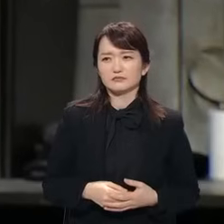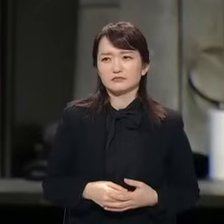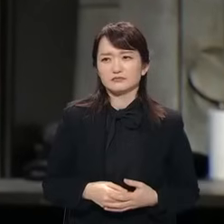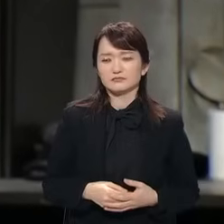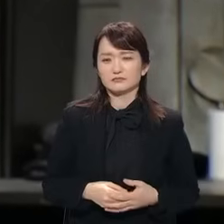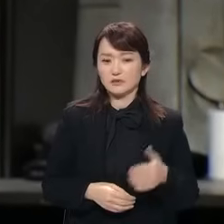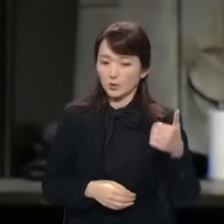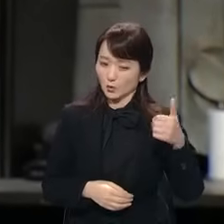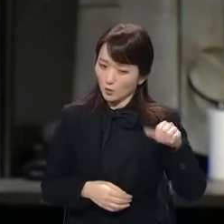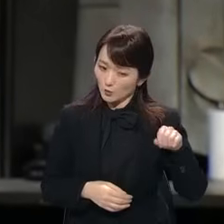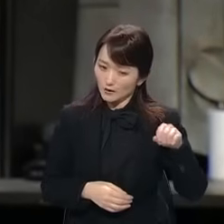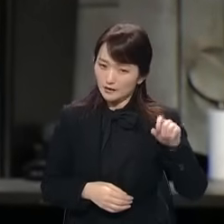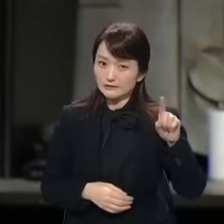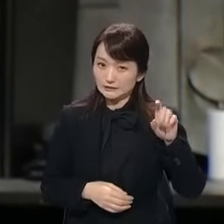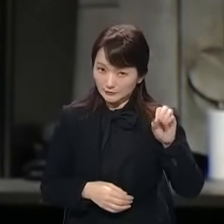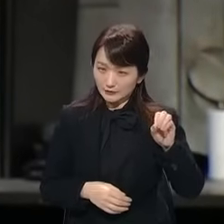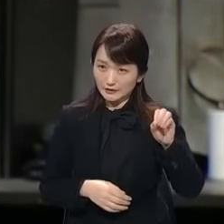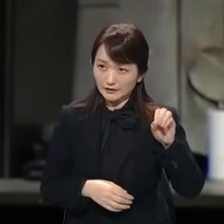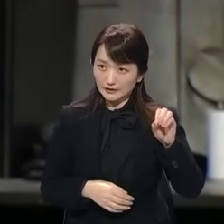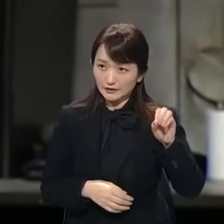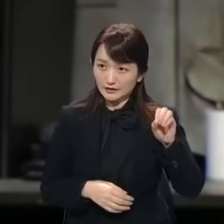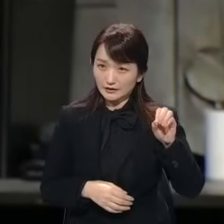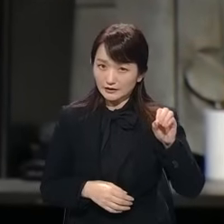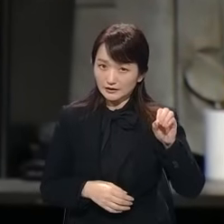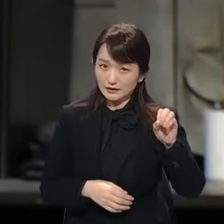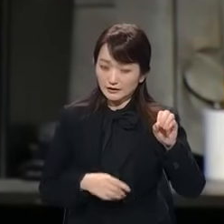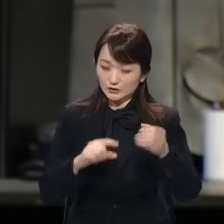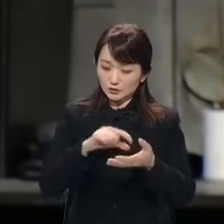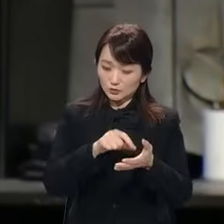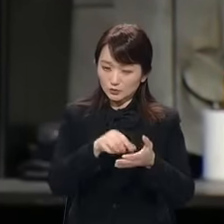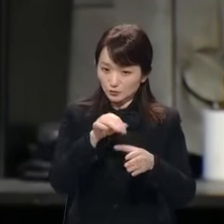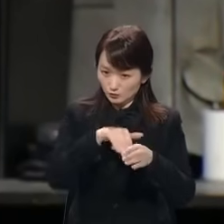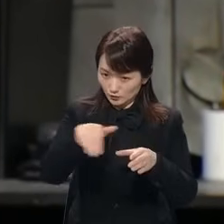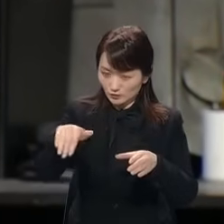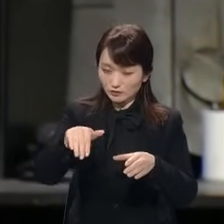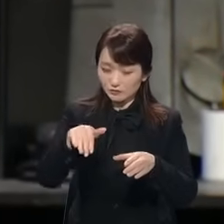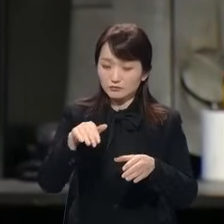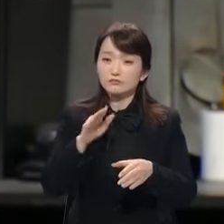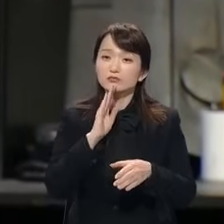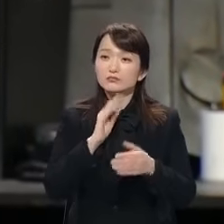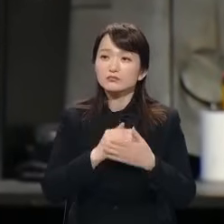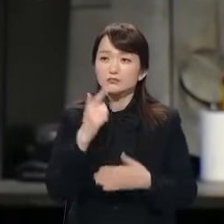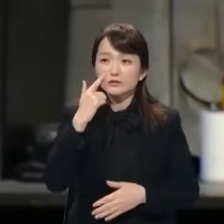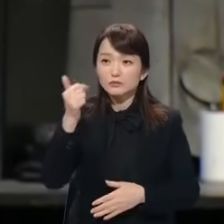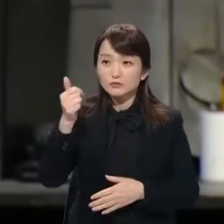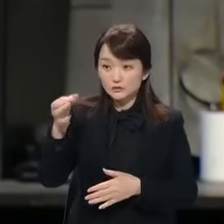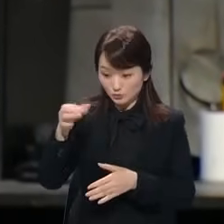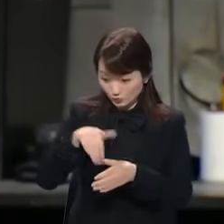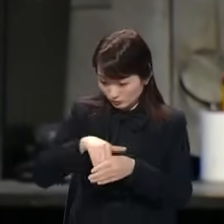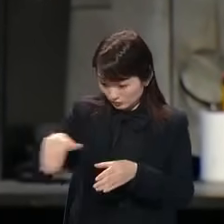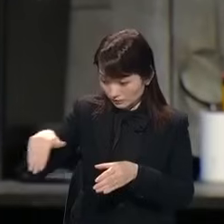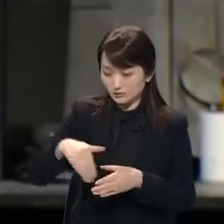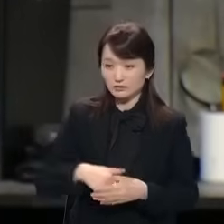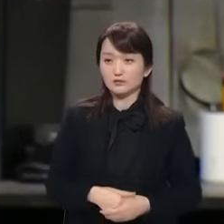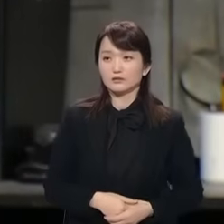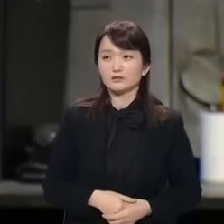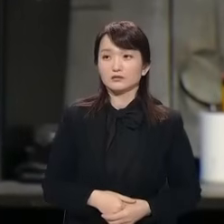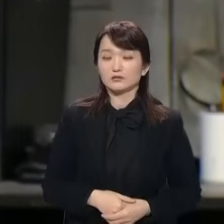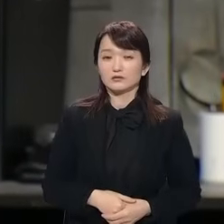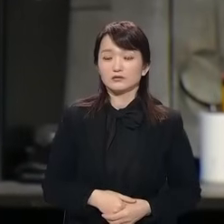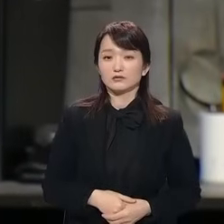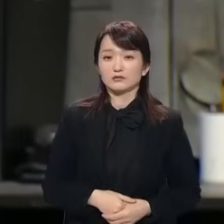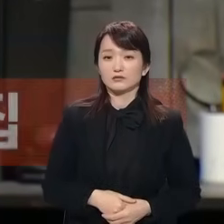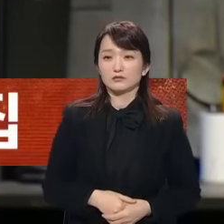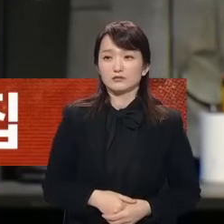5만 원이든 10만 원이든 애매하면 가는게 맞는데 아버지가 지금 낸다라는 거잖아요 10이나